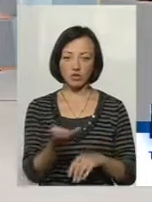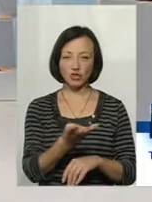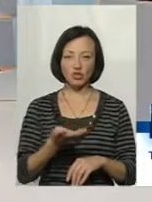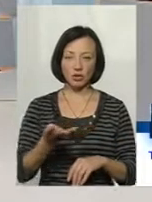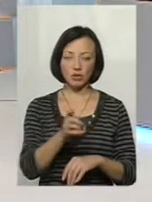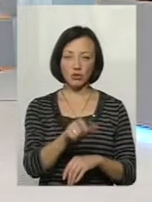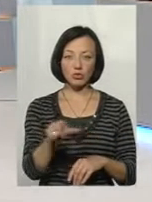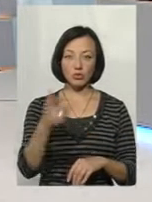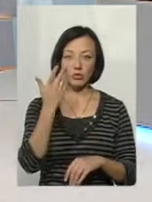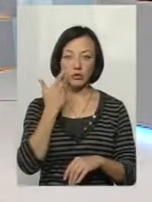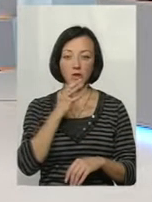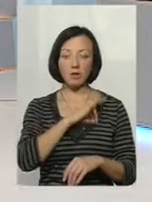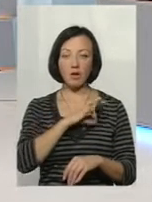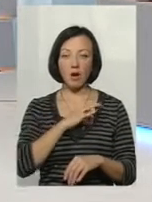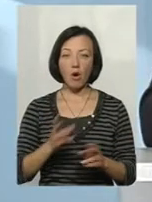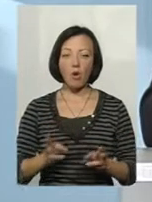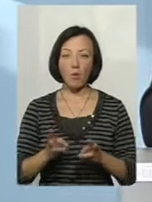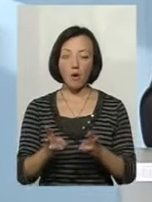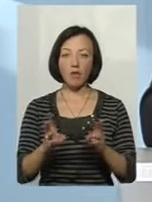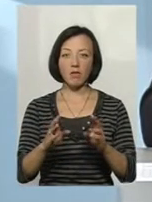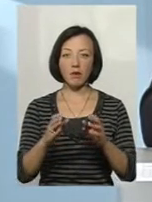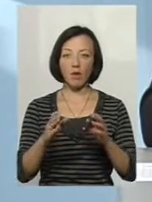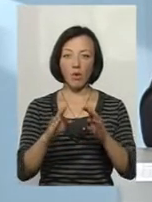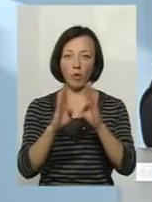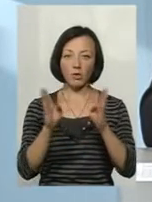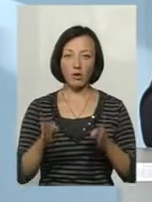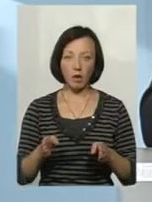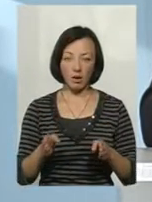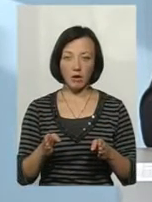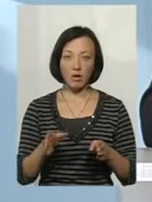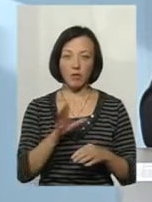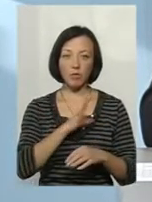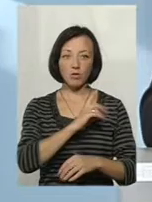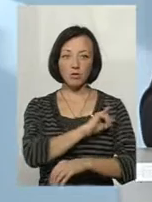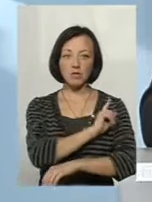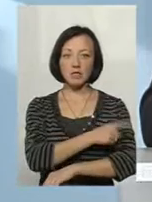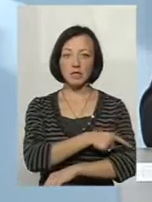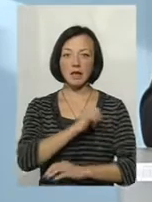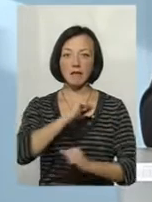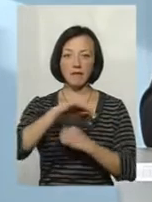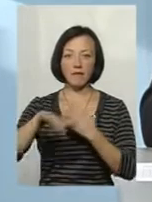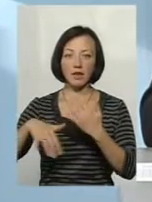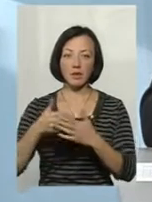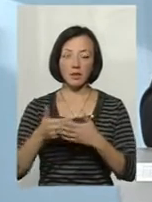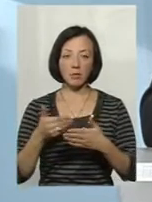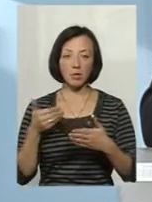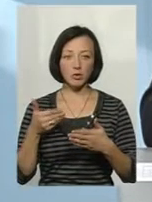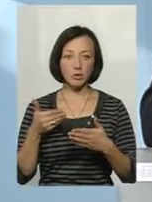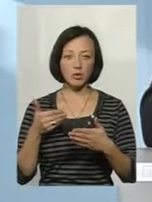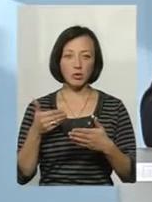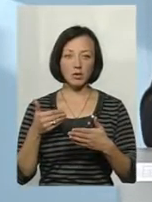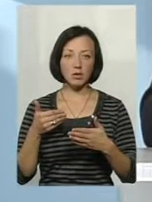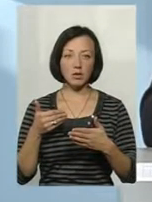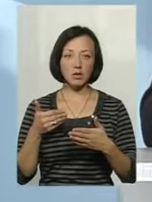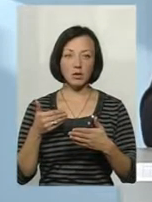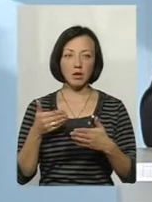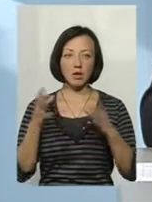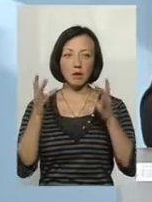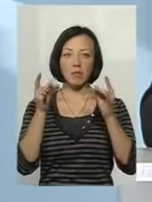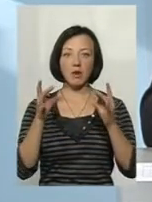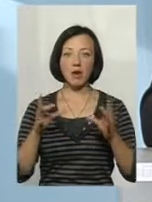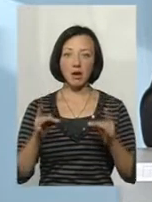Під час експлуатації опалювального котла був сильний вітер напередодні, підняв целофановий пакет,